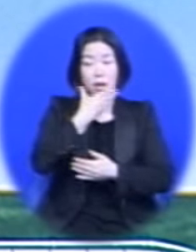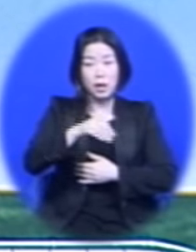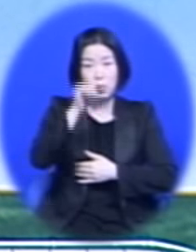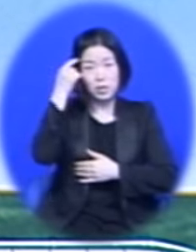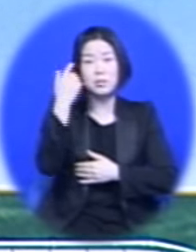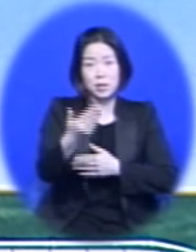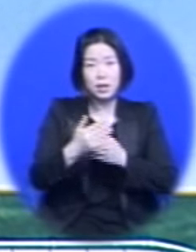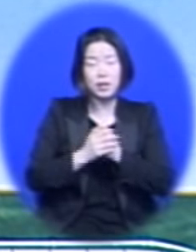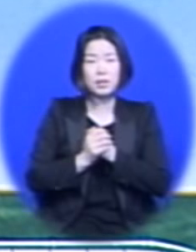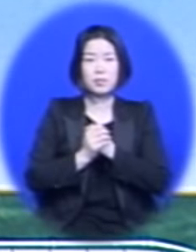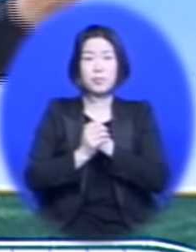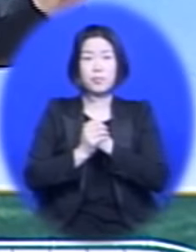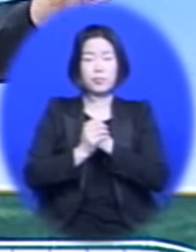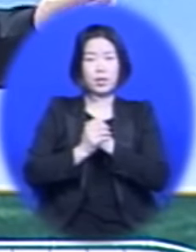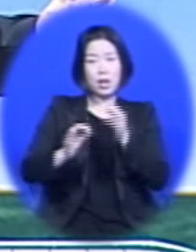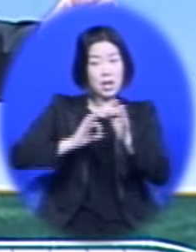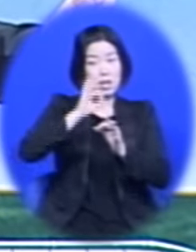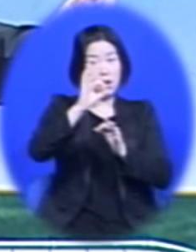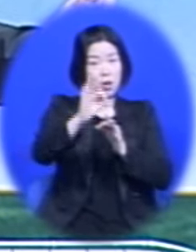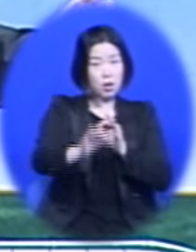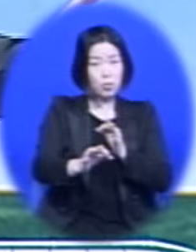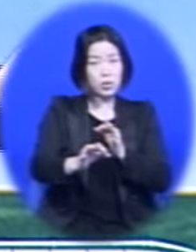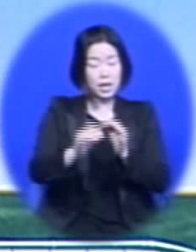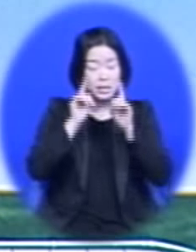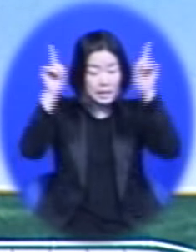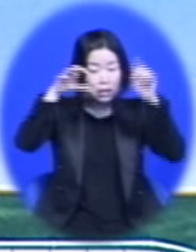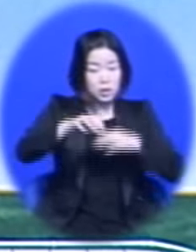사람입니까? 영원한 지옥으로 가는데.